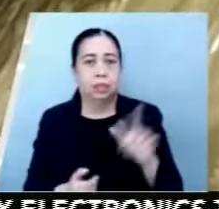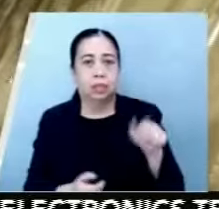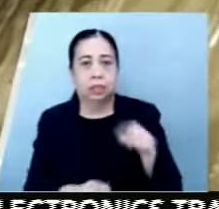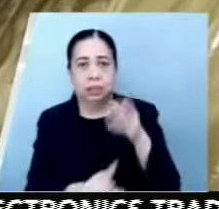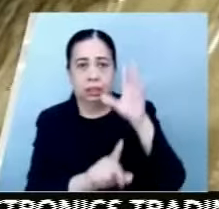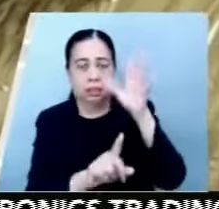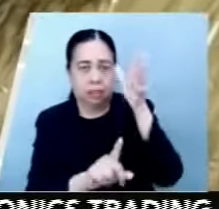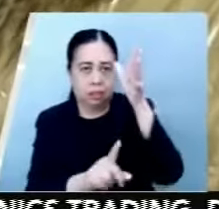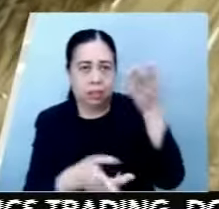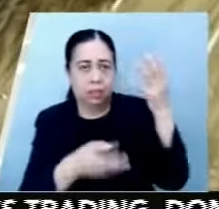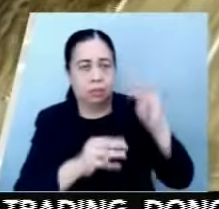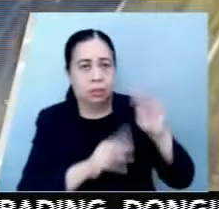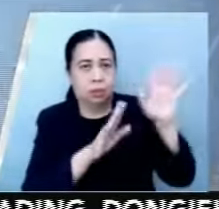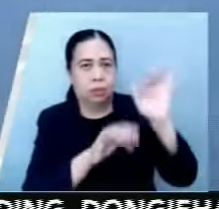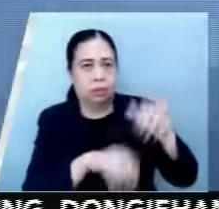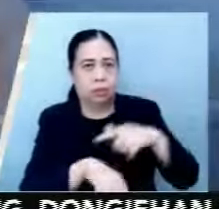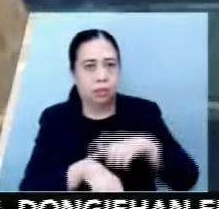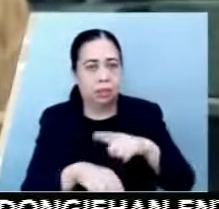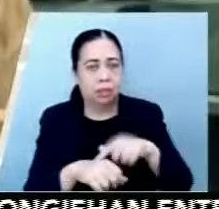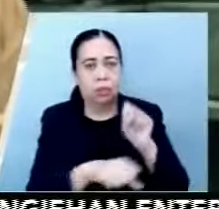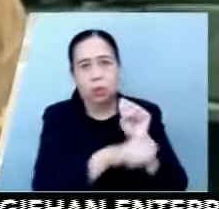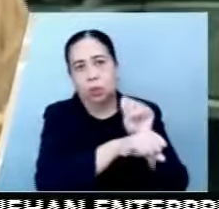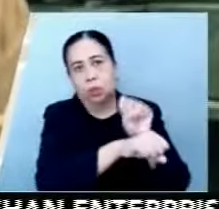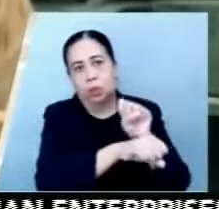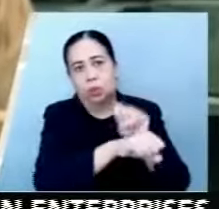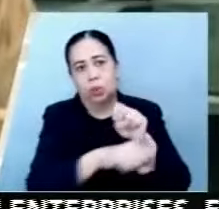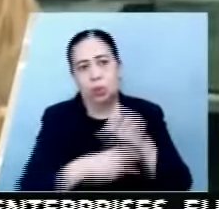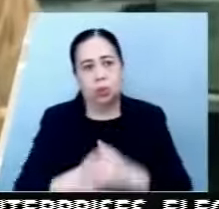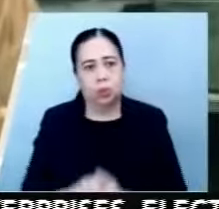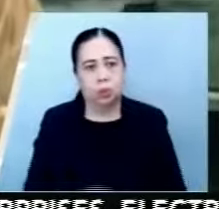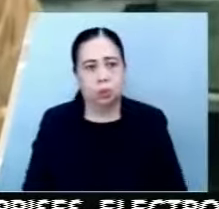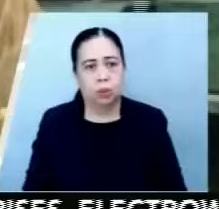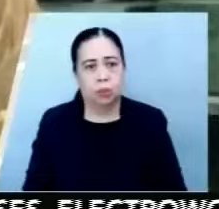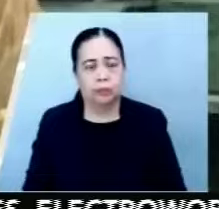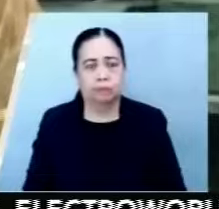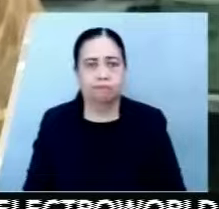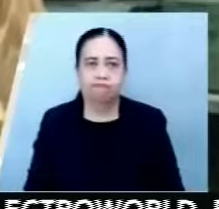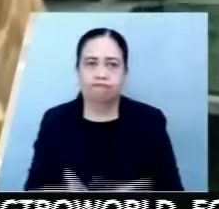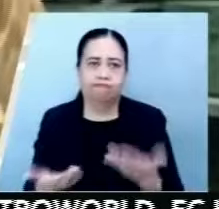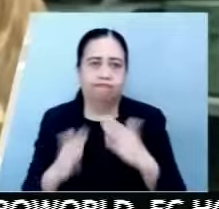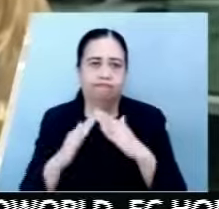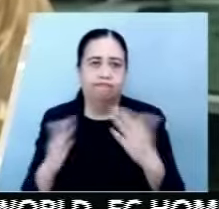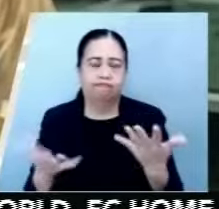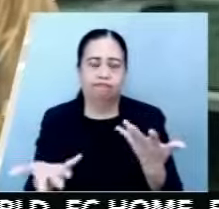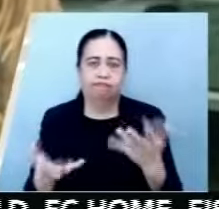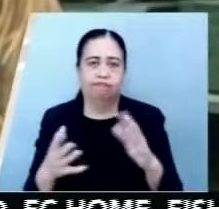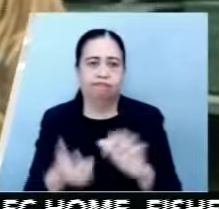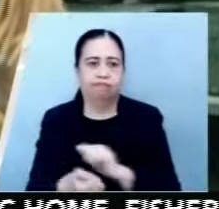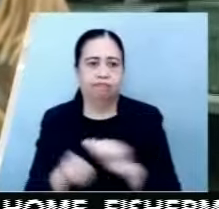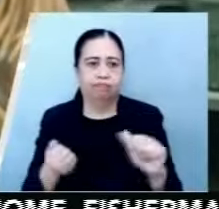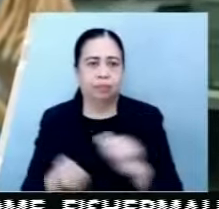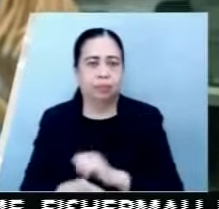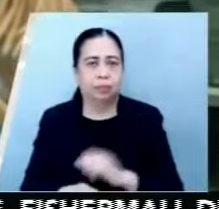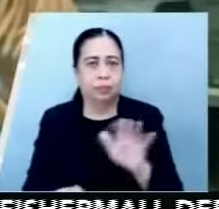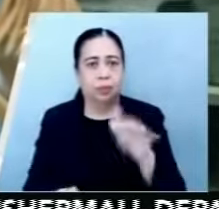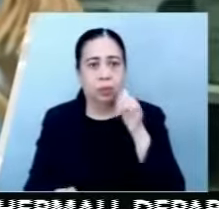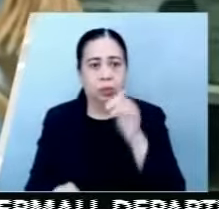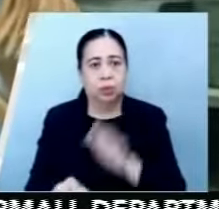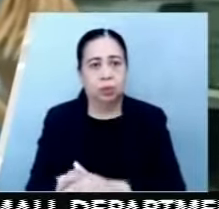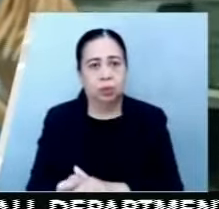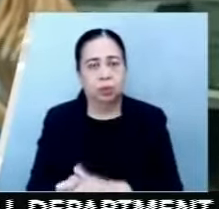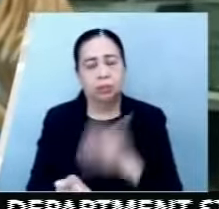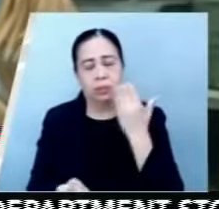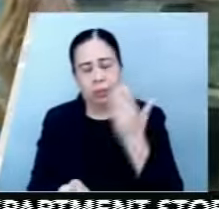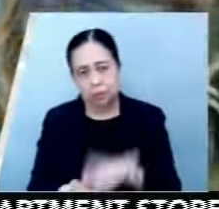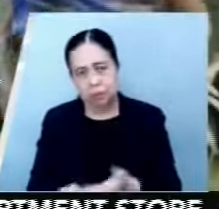oras na yon para magtrabaho. Wala na yung bahay mo? Wala na, sir. Tapos yung asawa mo? Wala na, sir. Wala